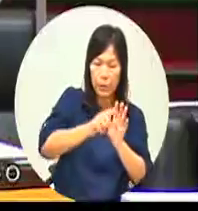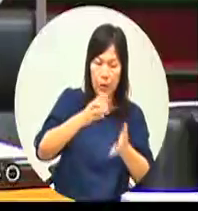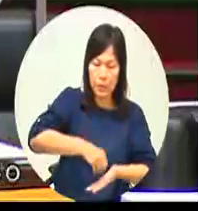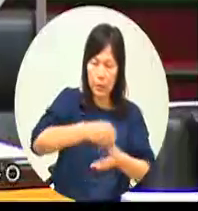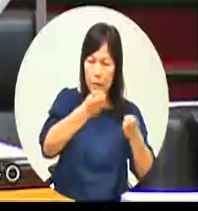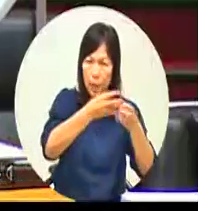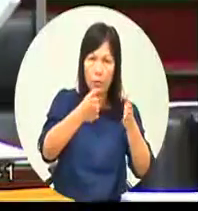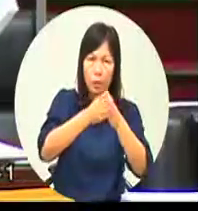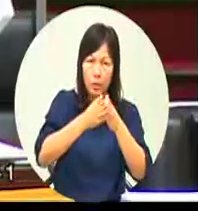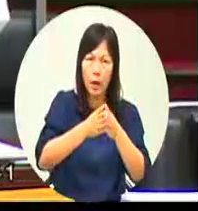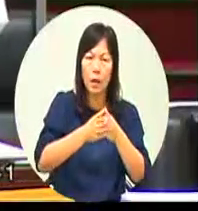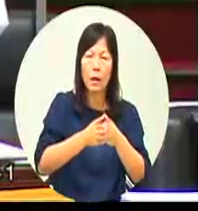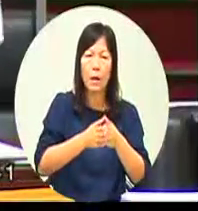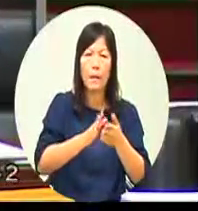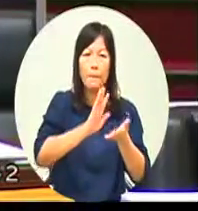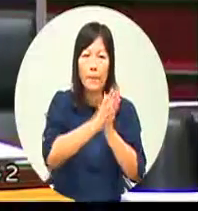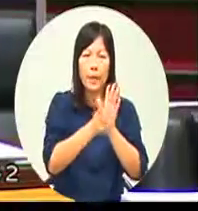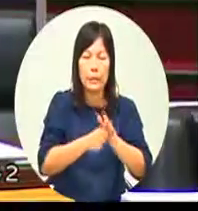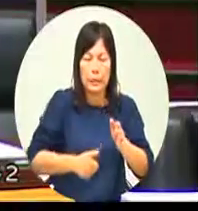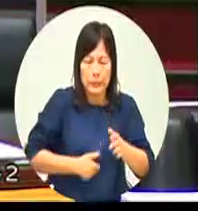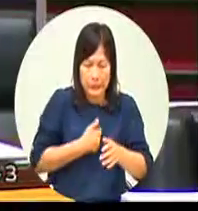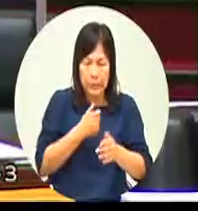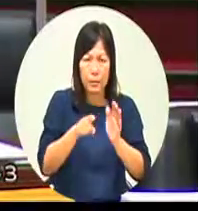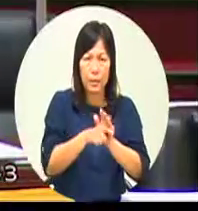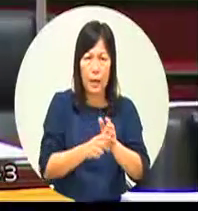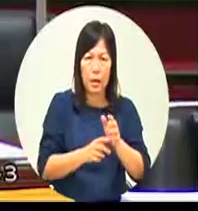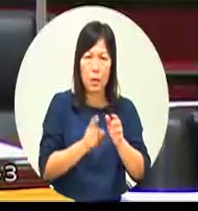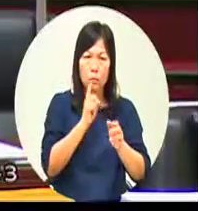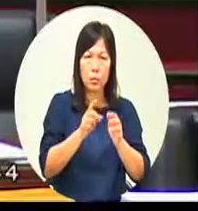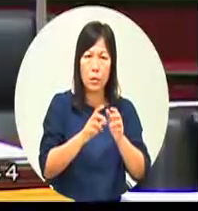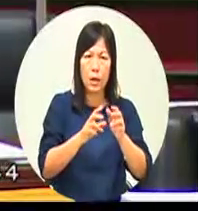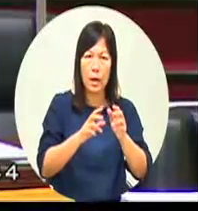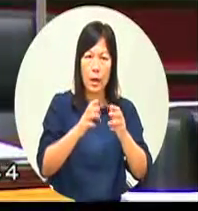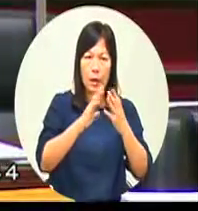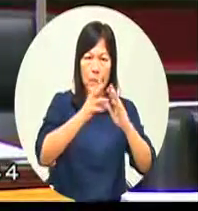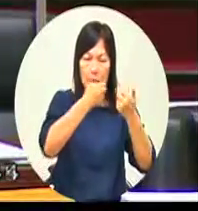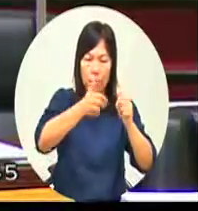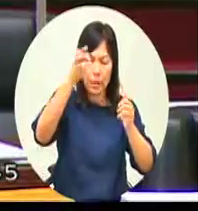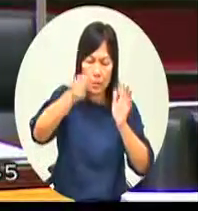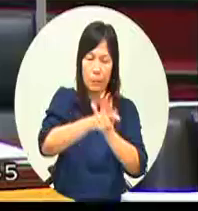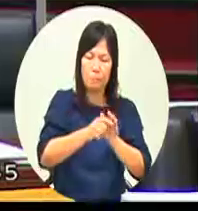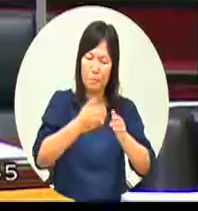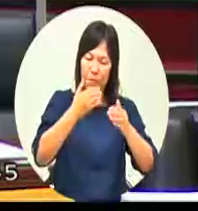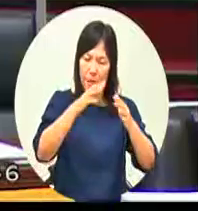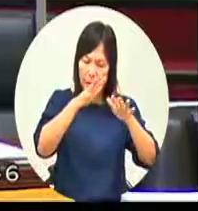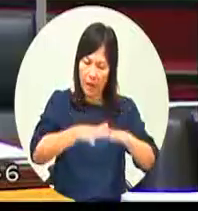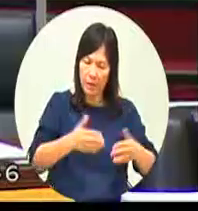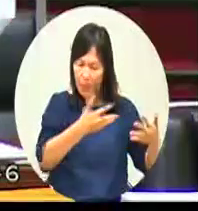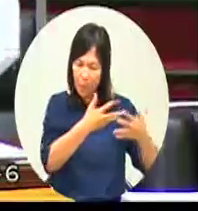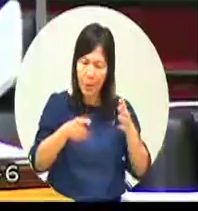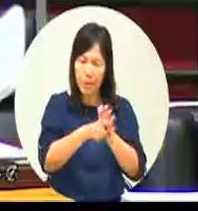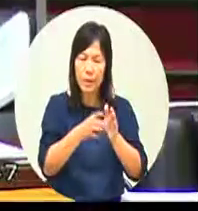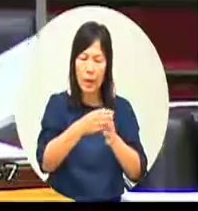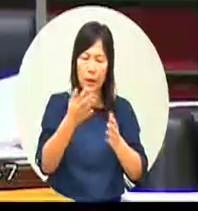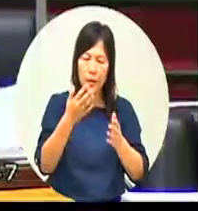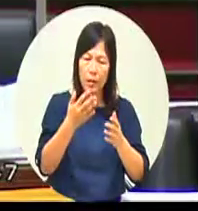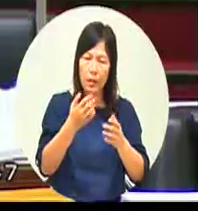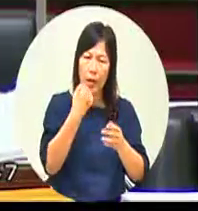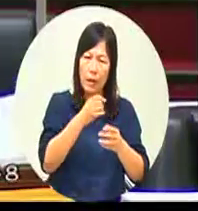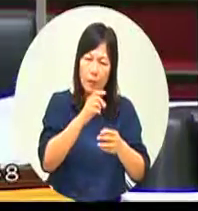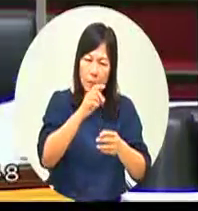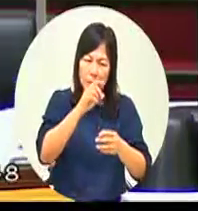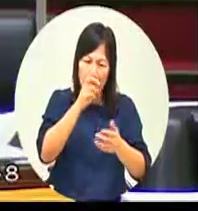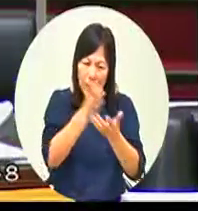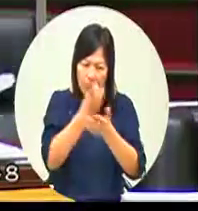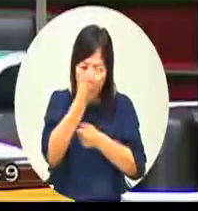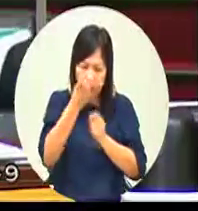样就这样反而是就可以落实议长讲的理性问政、严格监督啊，不用特别变更